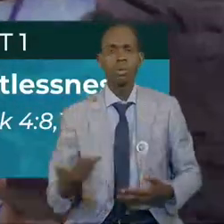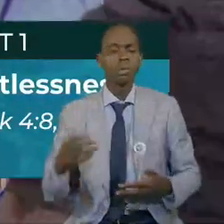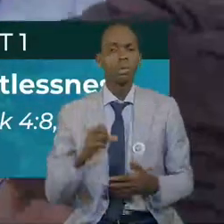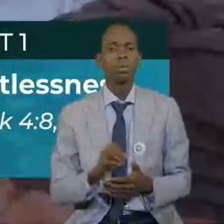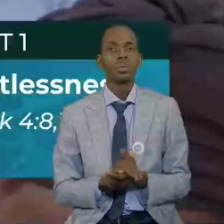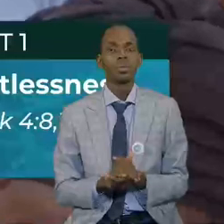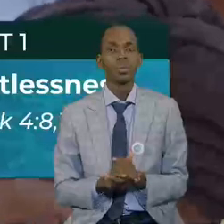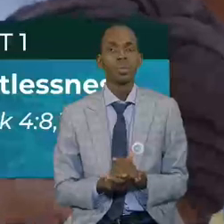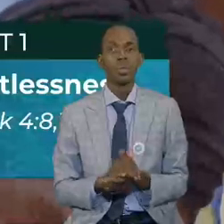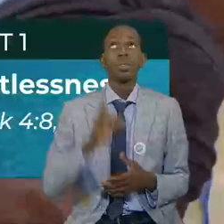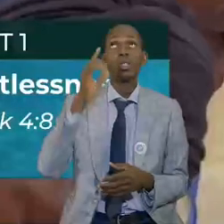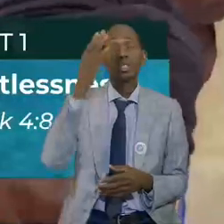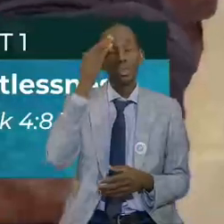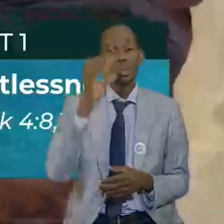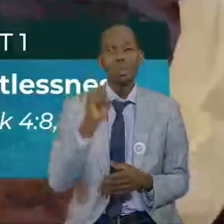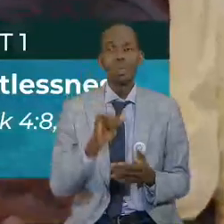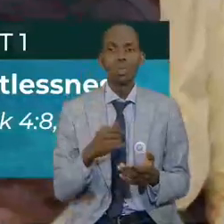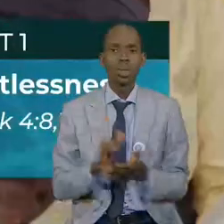responsabilité.